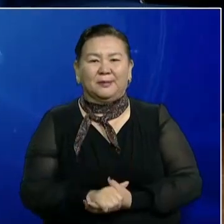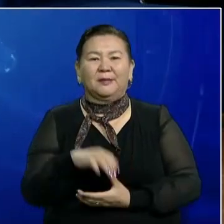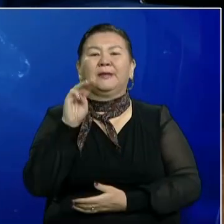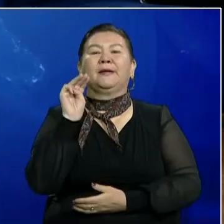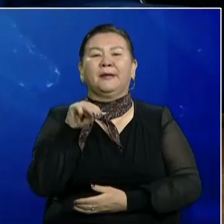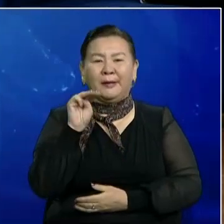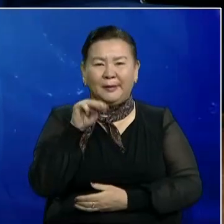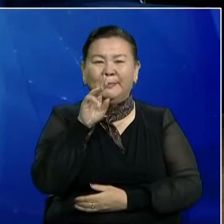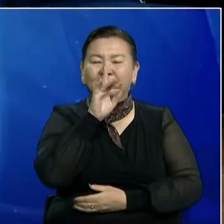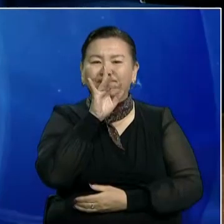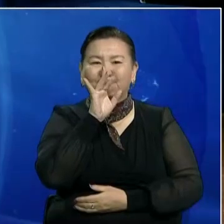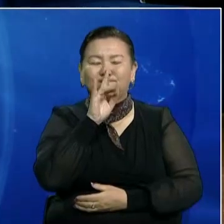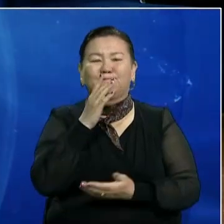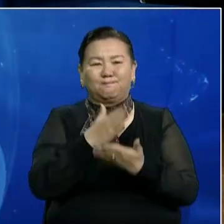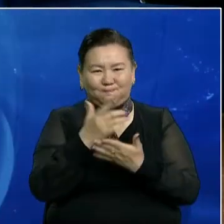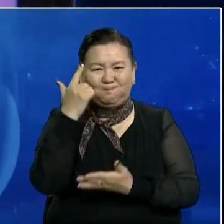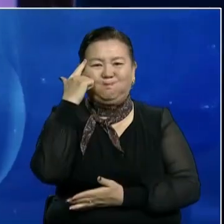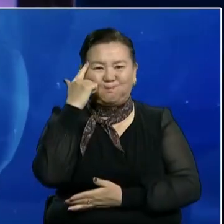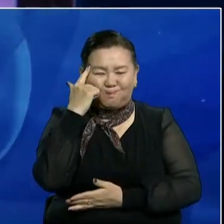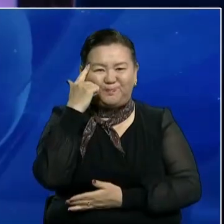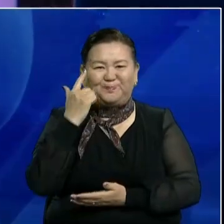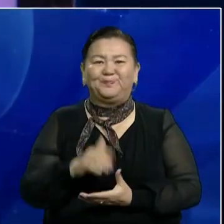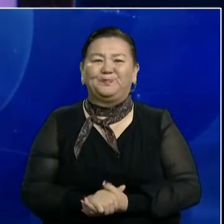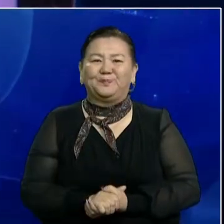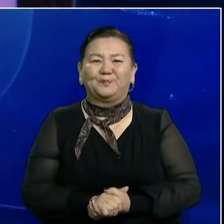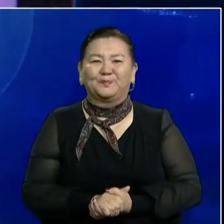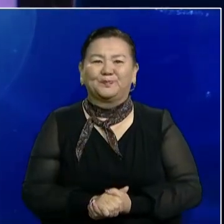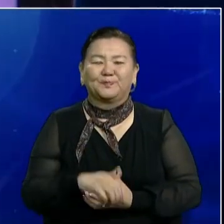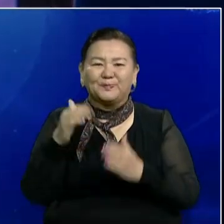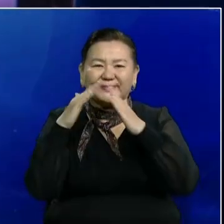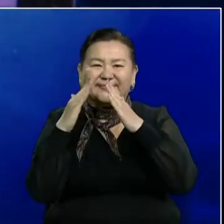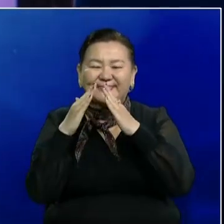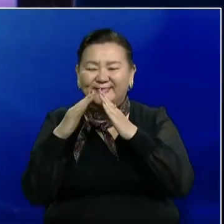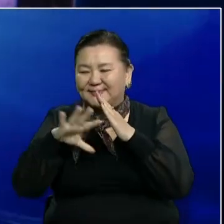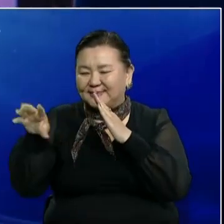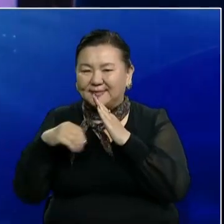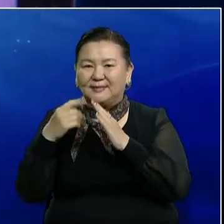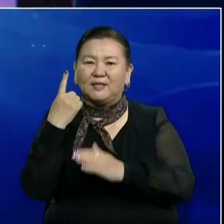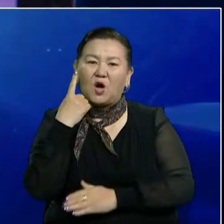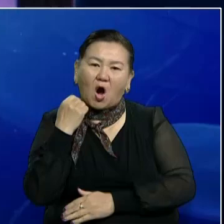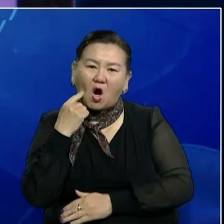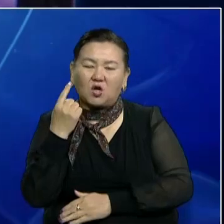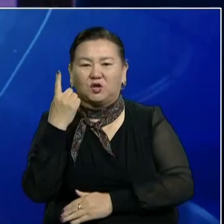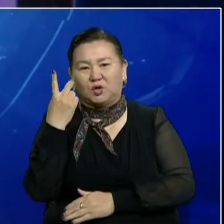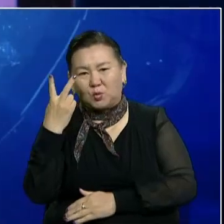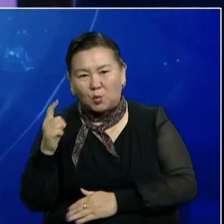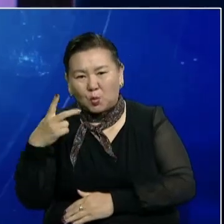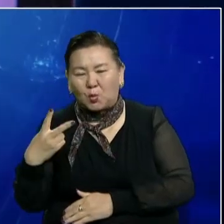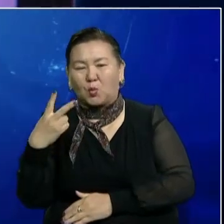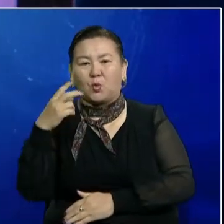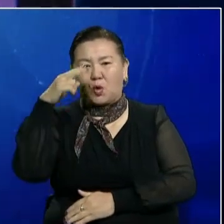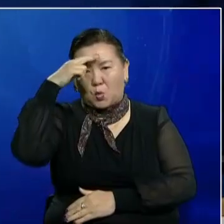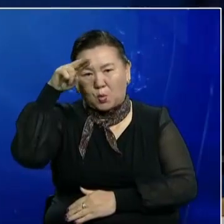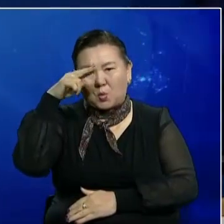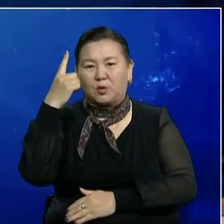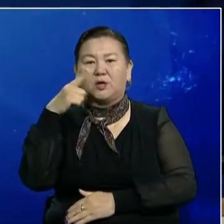тий. Нэр нэг талаараа нэг тийм байсан шүү тий. Одоо шинэ нөгөө гэрт нь одоо шинэ нэг охин нэг хүү байлаа гэж бодъё тий. За жишээ